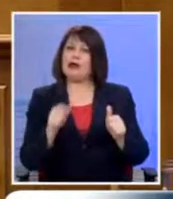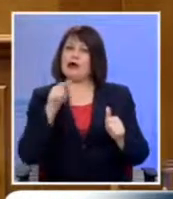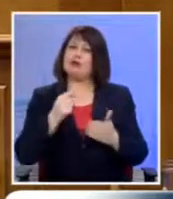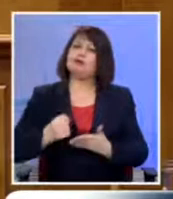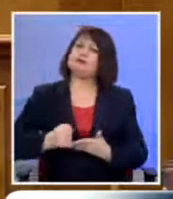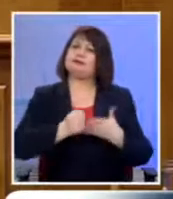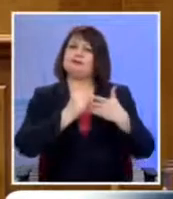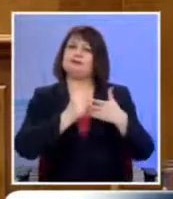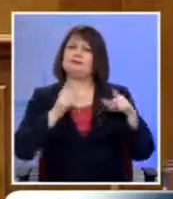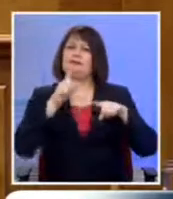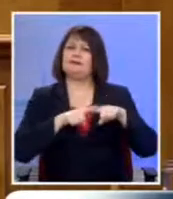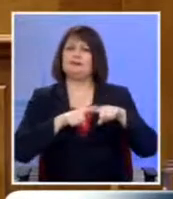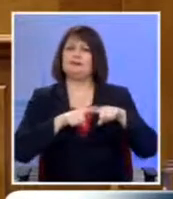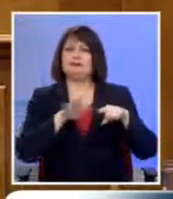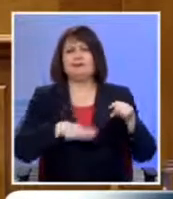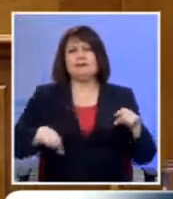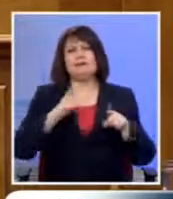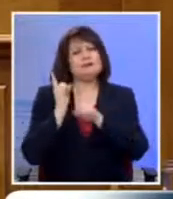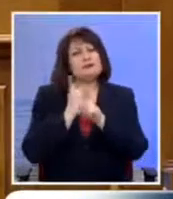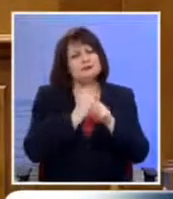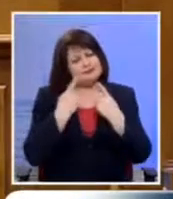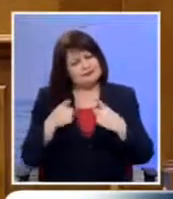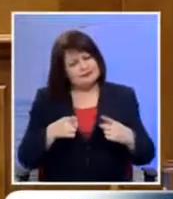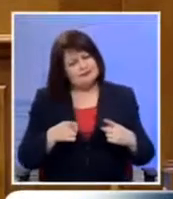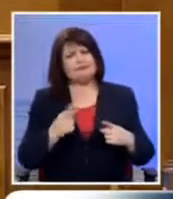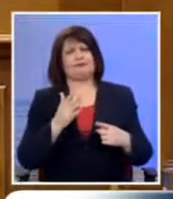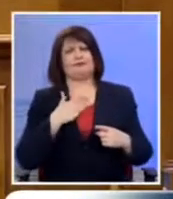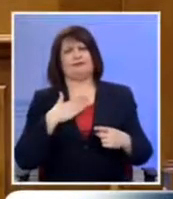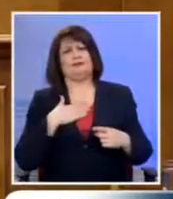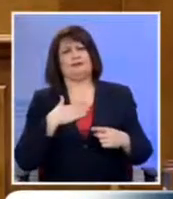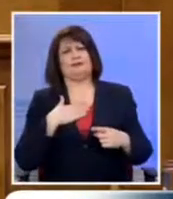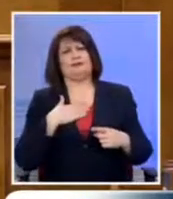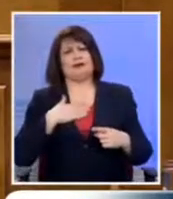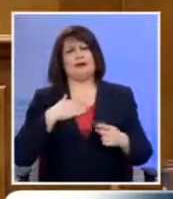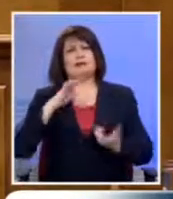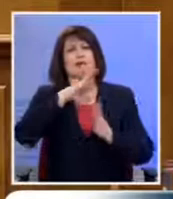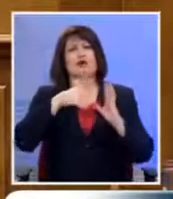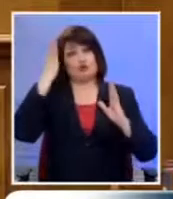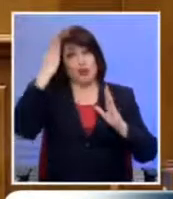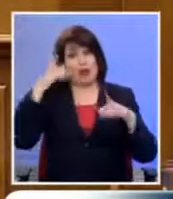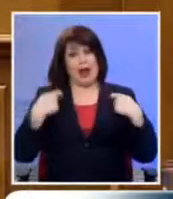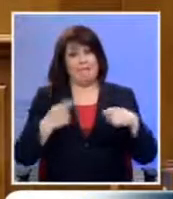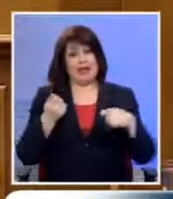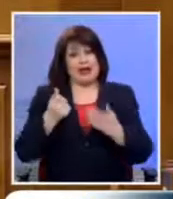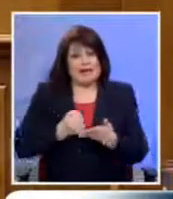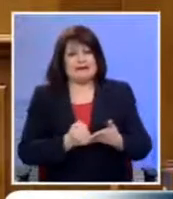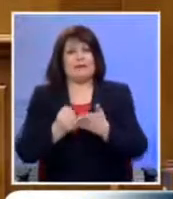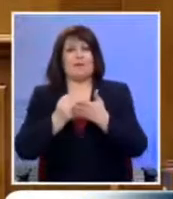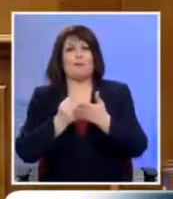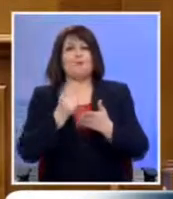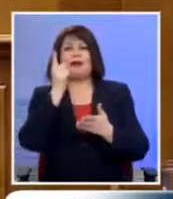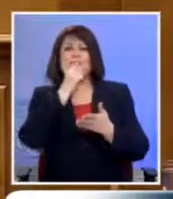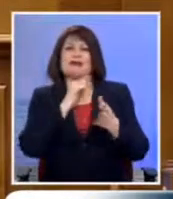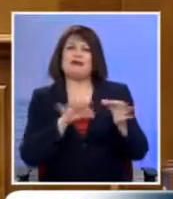στηρίχτηκε στις ελληνικές εγχώριες ιδιαιτερότητες, στηρίχτηκε σε αυτόν τον καπιταλισμό τον παγκόσμιο που περνάει κρίση, μέσα από το ψευδώνυμο σχήμα